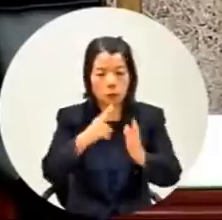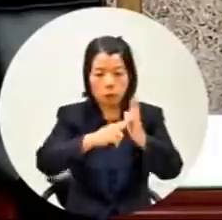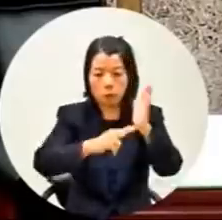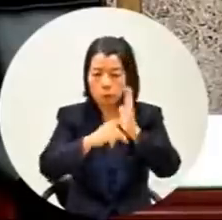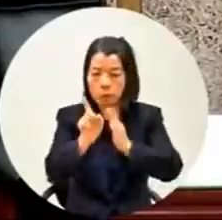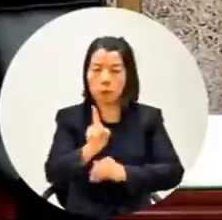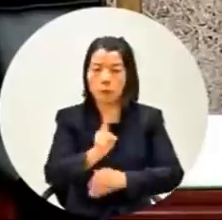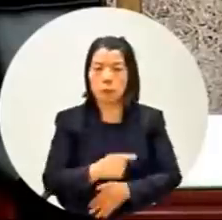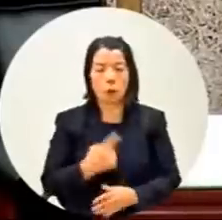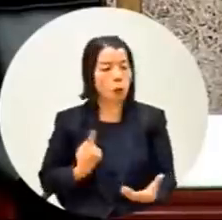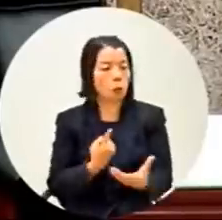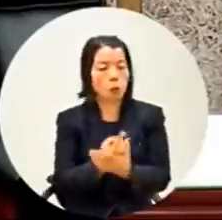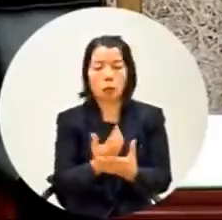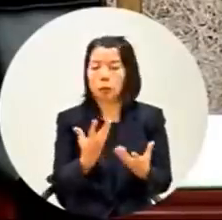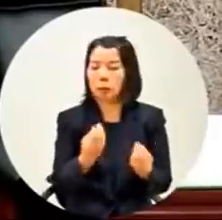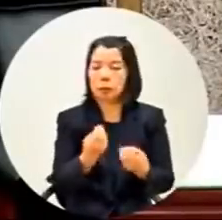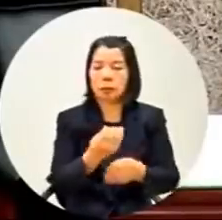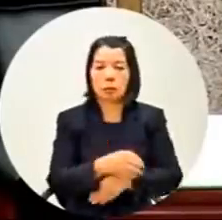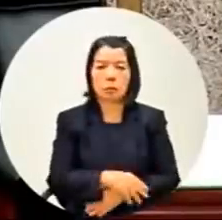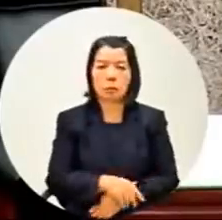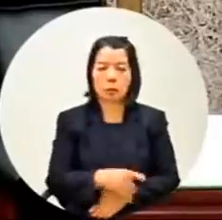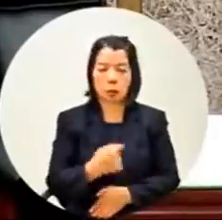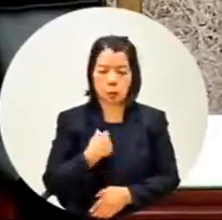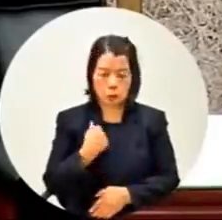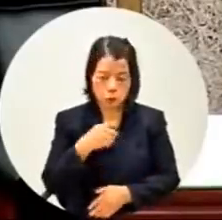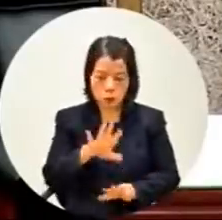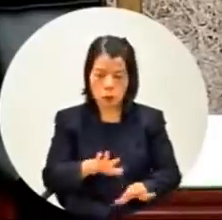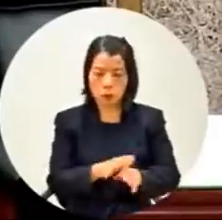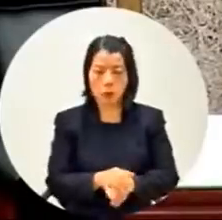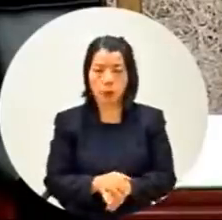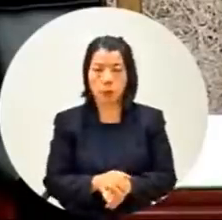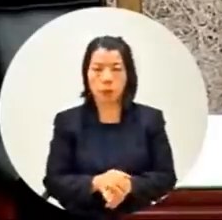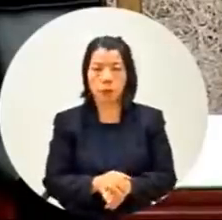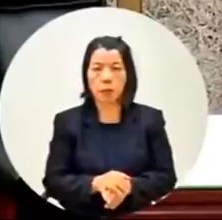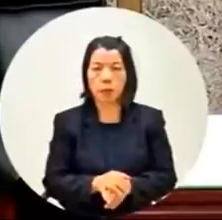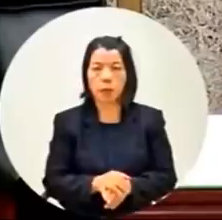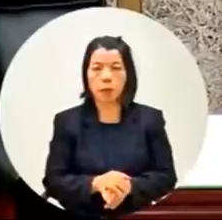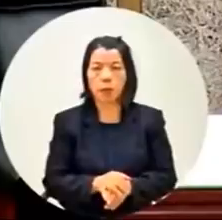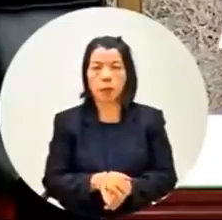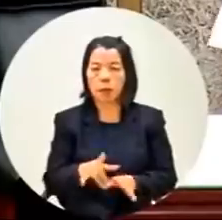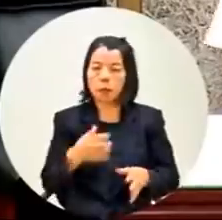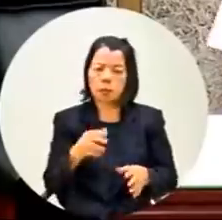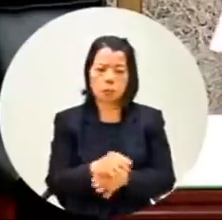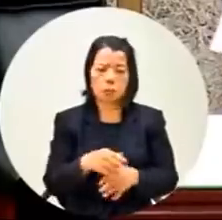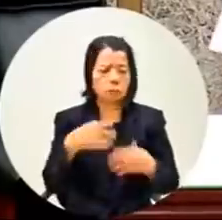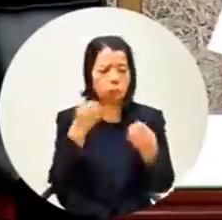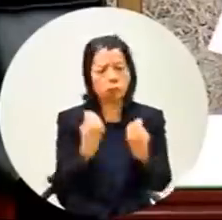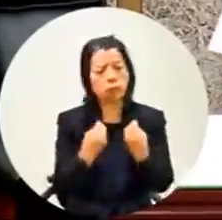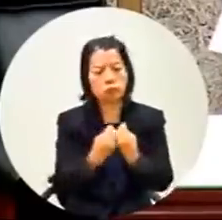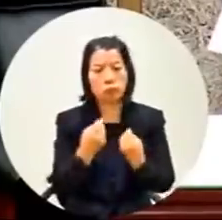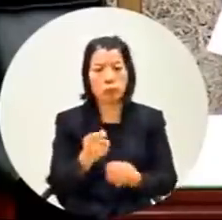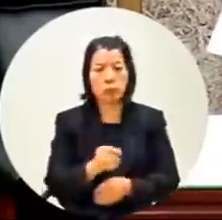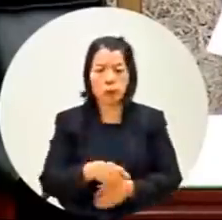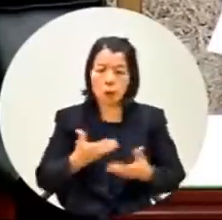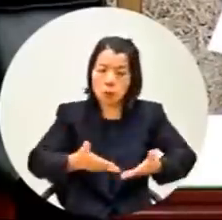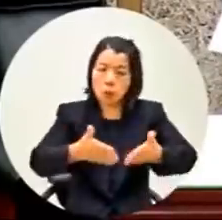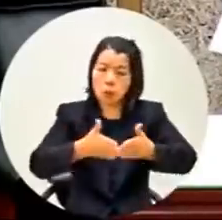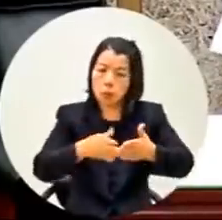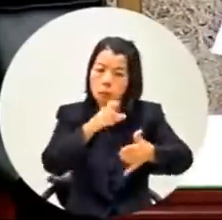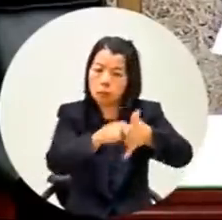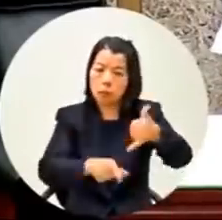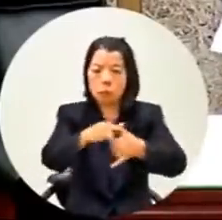为我没有参与会议，我只知道结论。 所以你什么都不知道，这么重要的案子你什么都不知